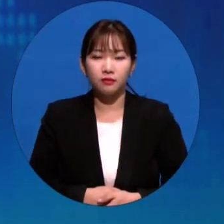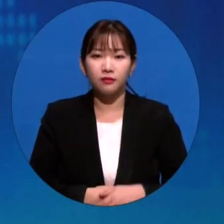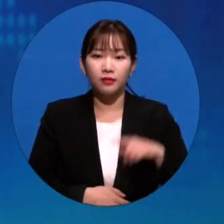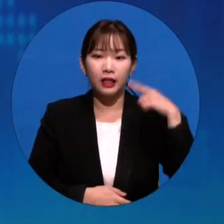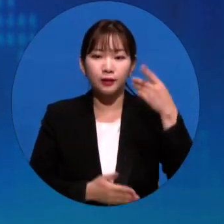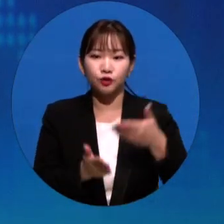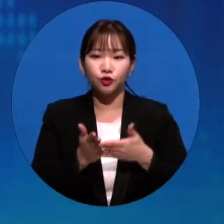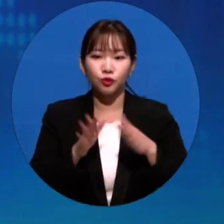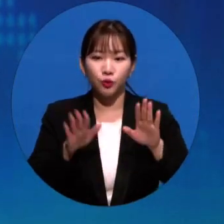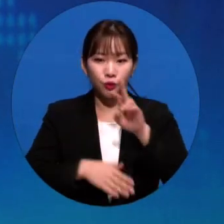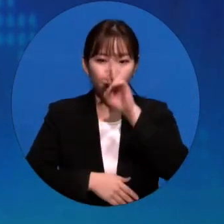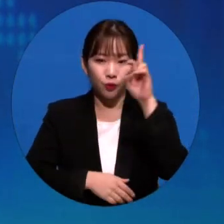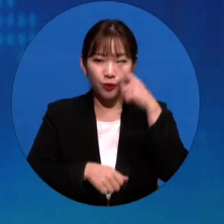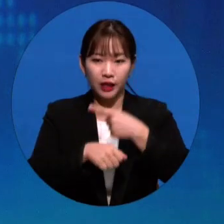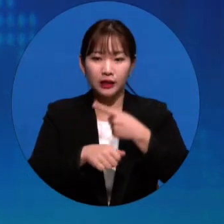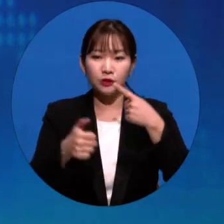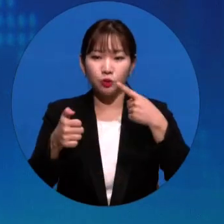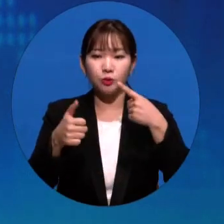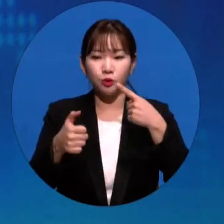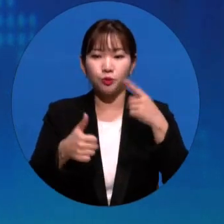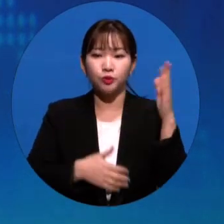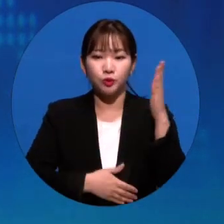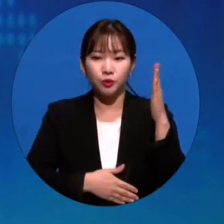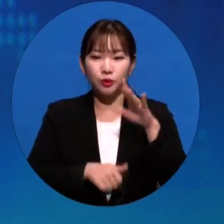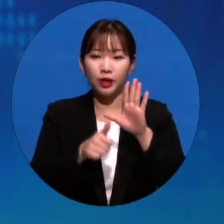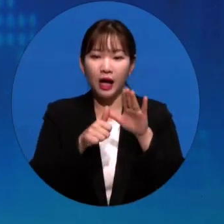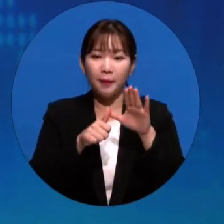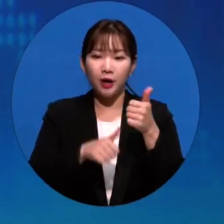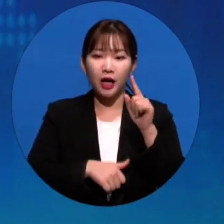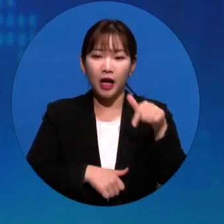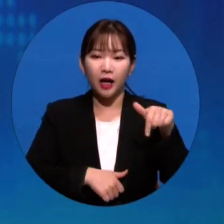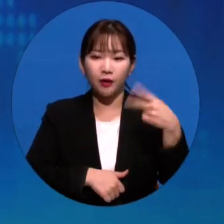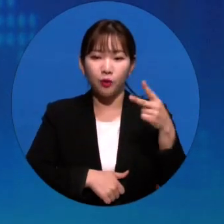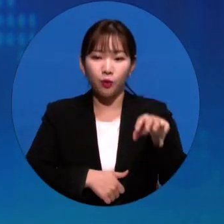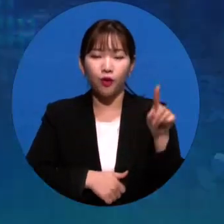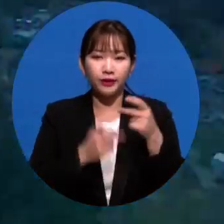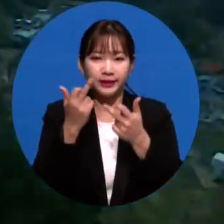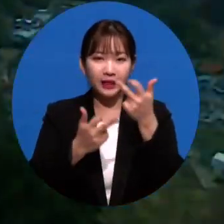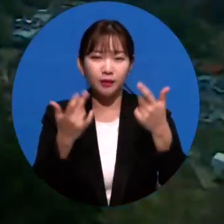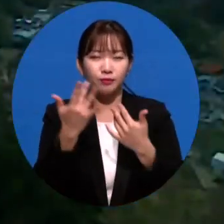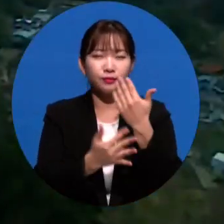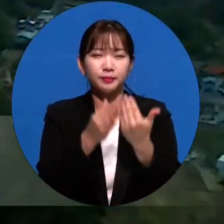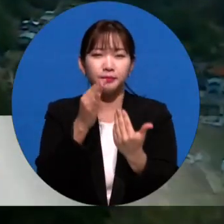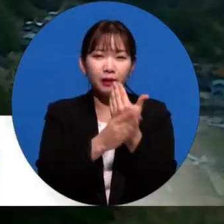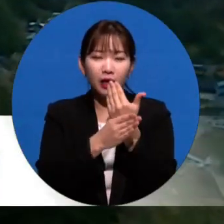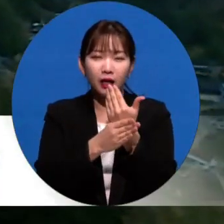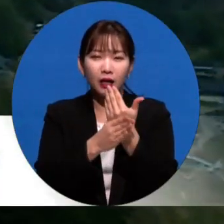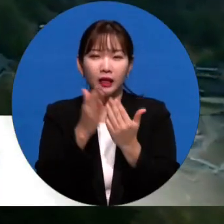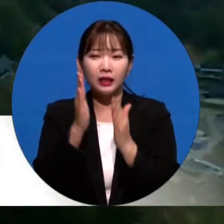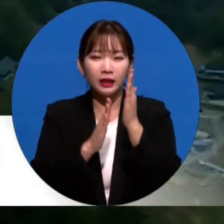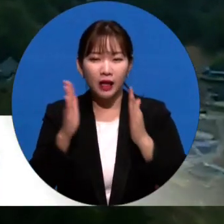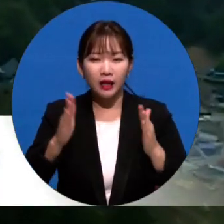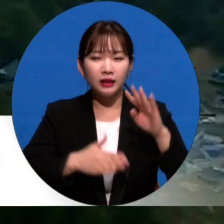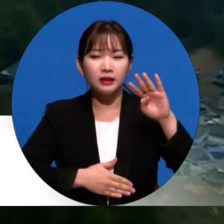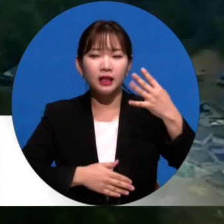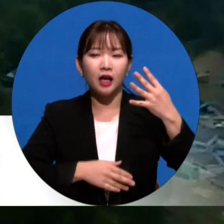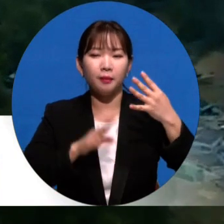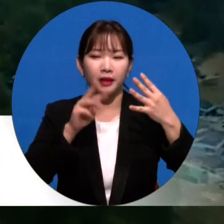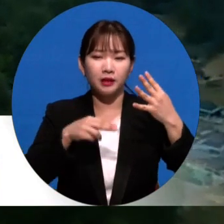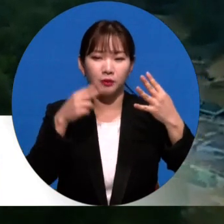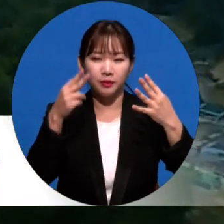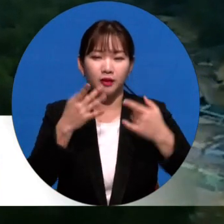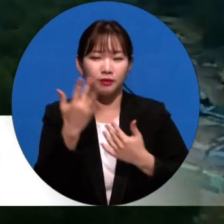다음 뉴스입니다. 오늘 오후 1시 55분쯤 함평군 학교면의 한 야산에서 불이 나 산림 400제곱미터를